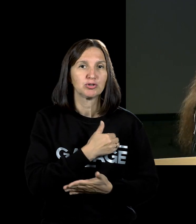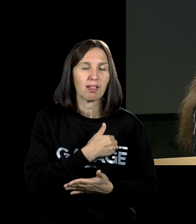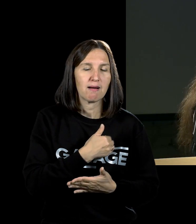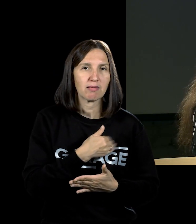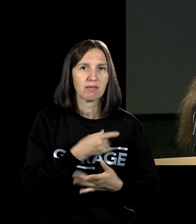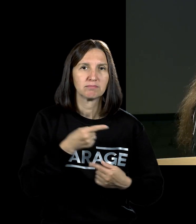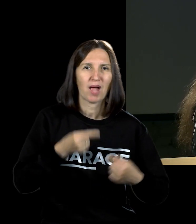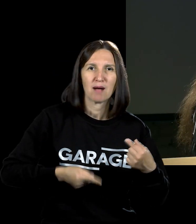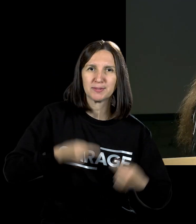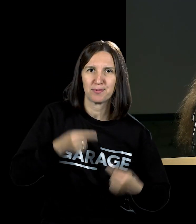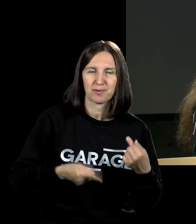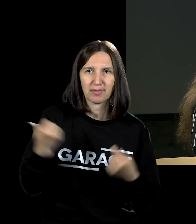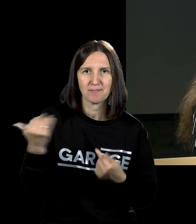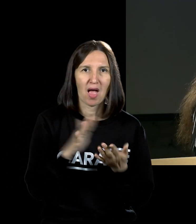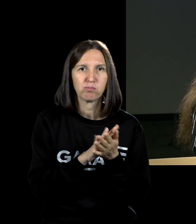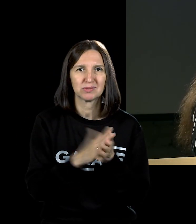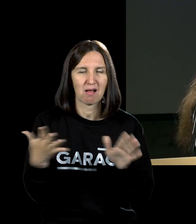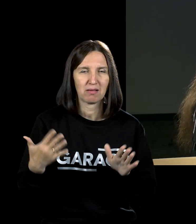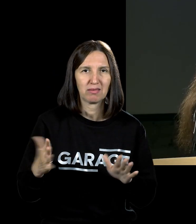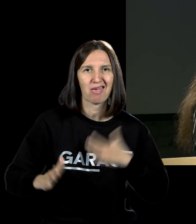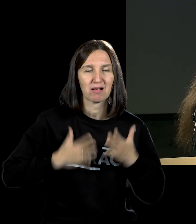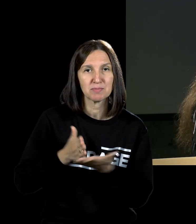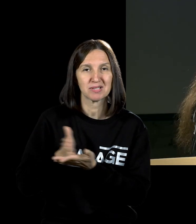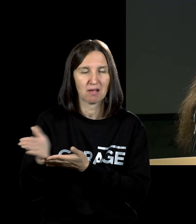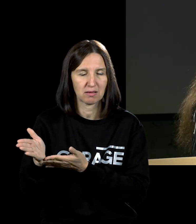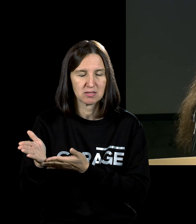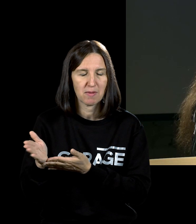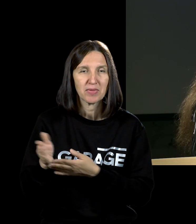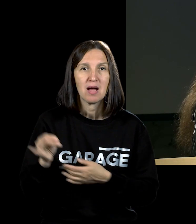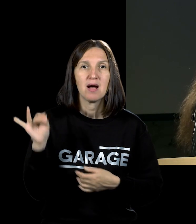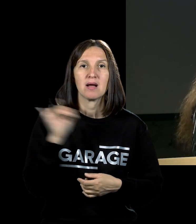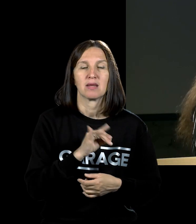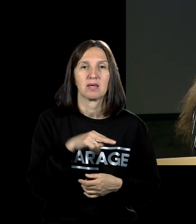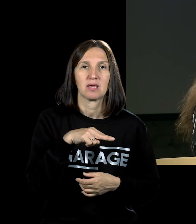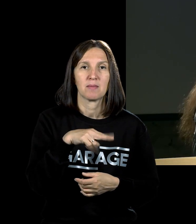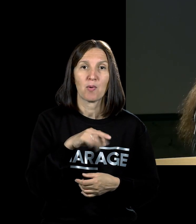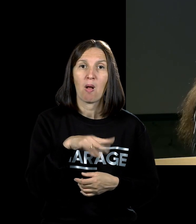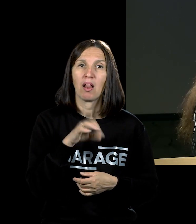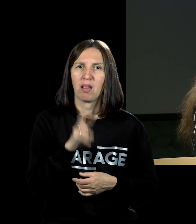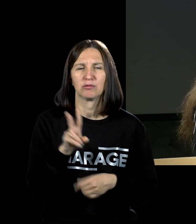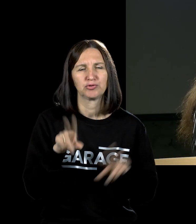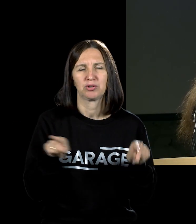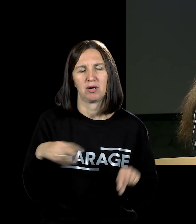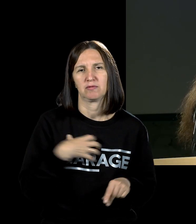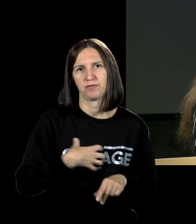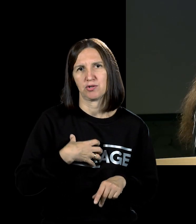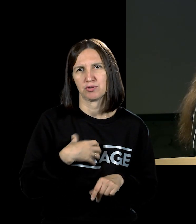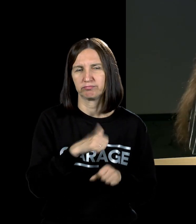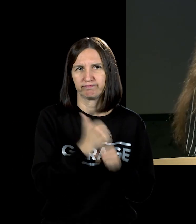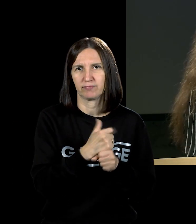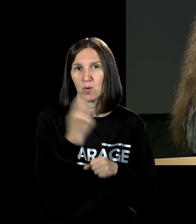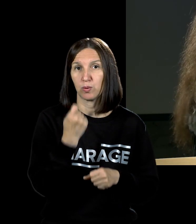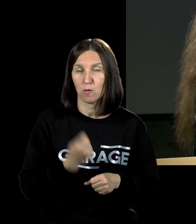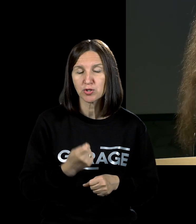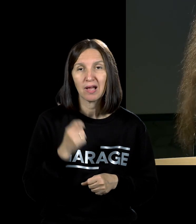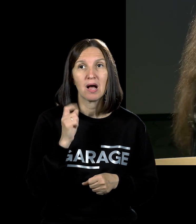и в желании оспорить абстрактный экспрессионизм под его влиянием. Полок для него остается, всю жизнь остается самым одним из главнейших